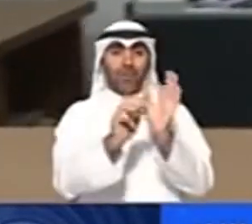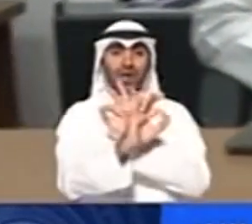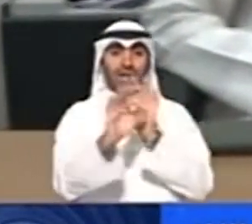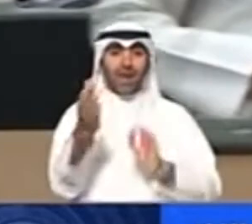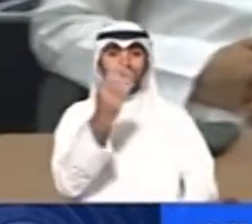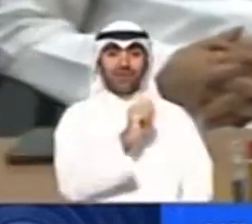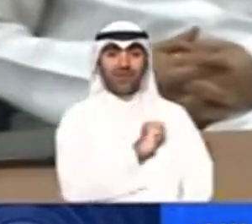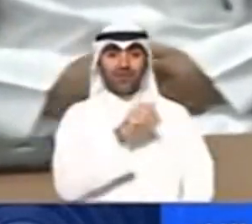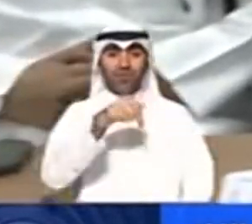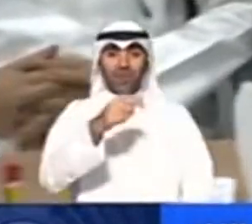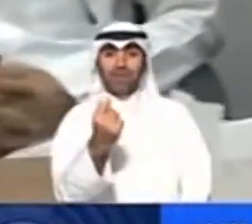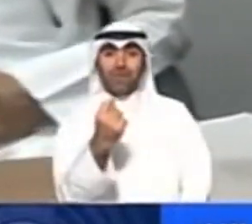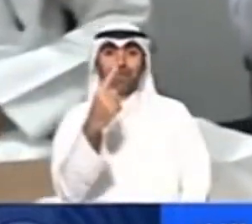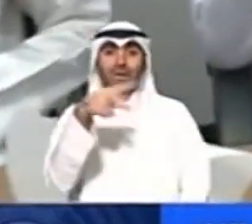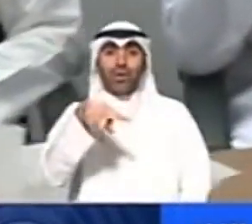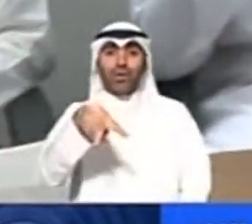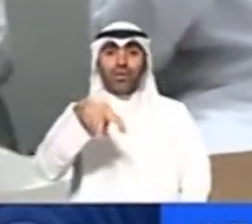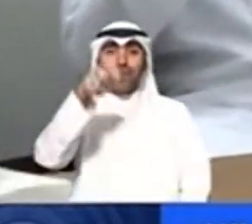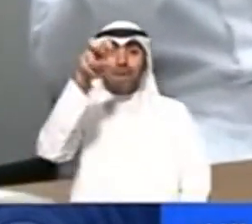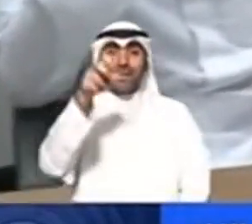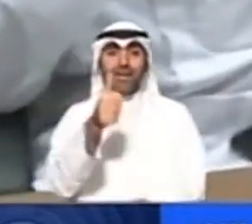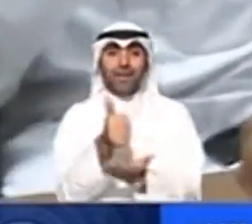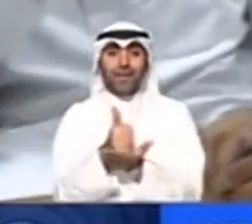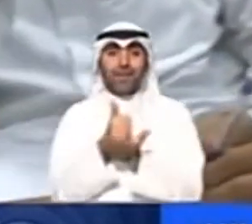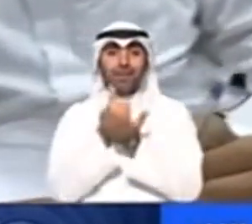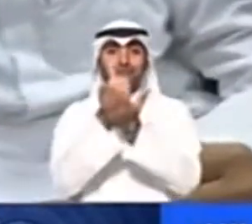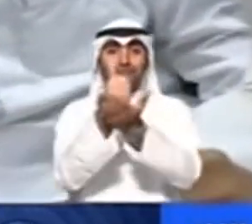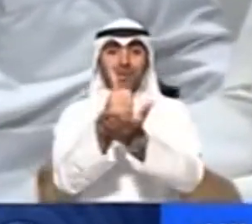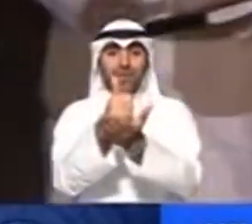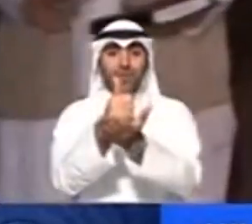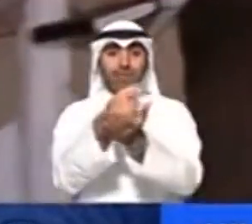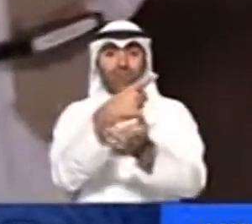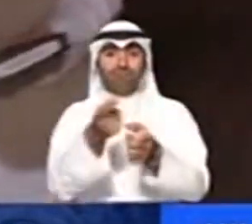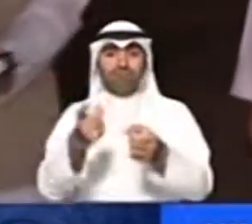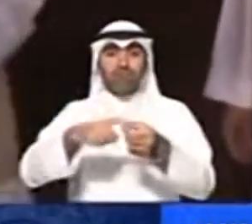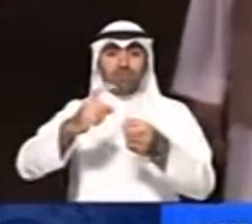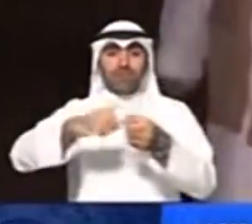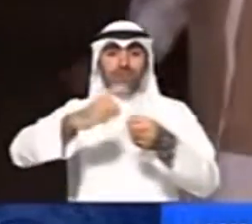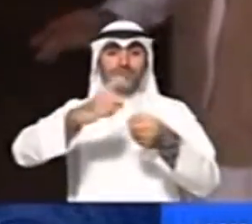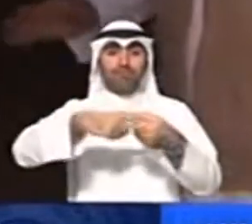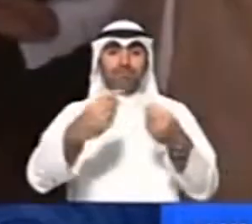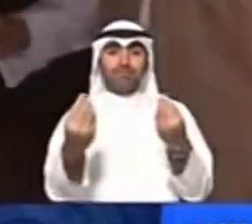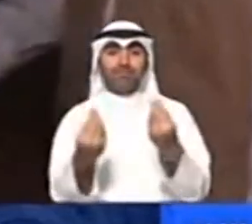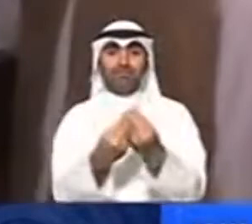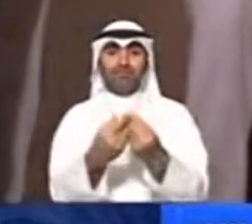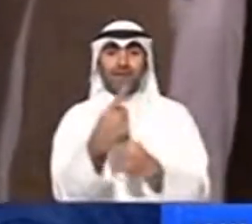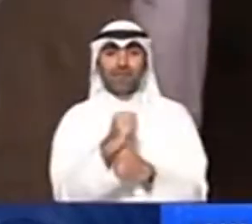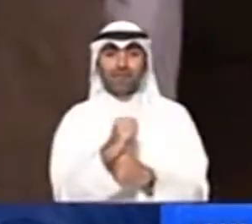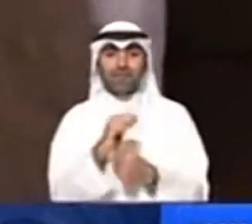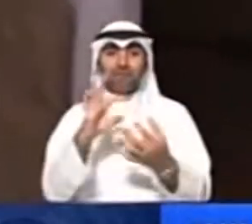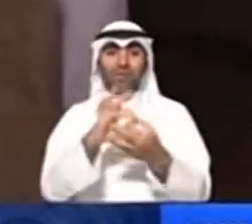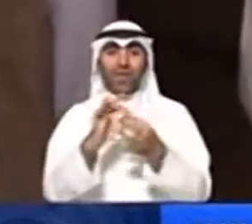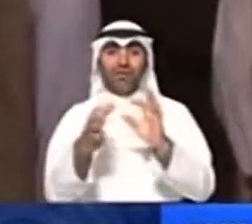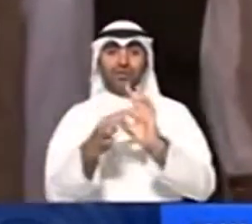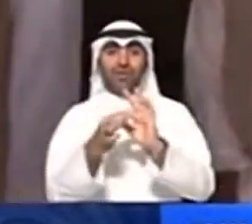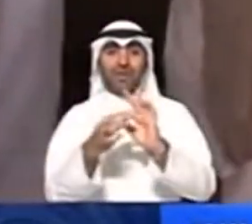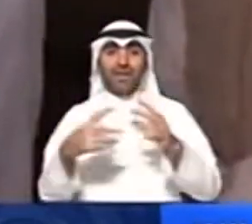ومتطوعة التحقوا بركب التطوع في جمعية الشفافية لمراقبة انتخابات مجلس الأمة